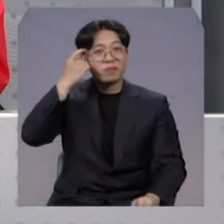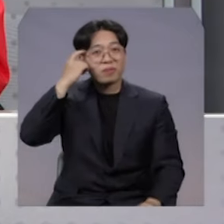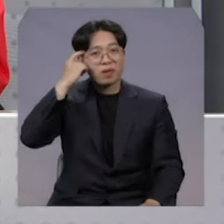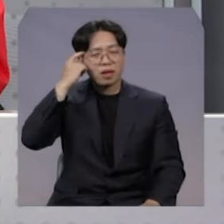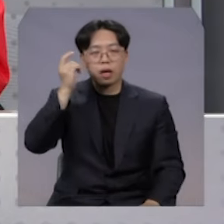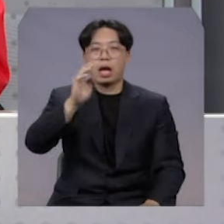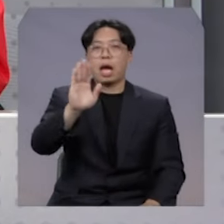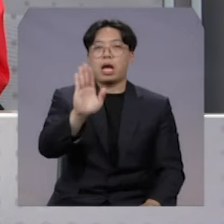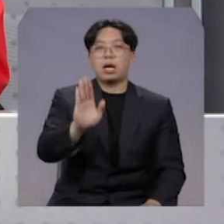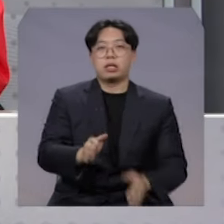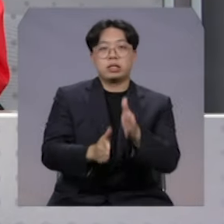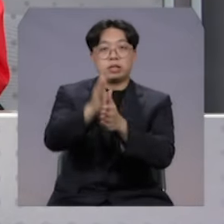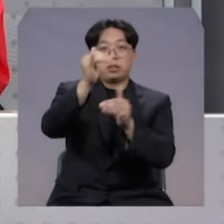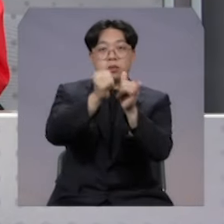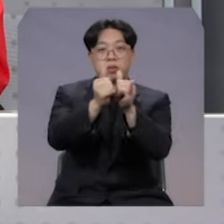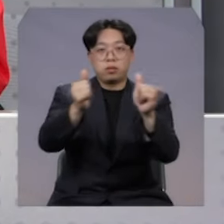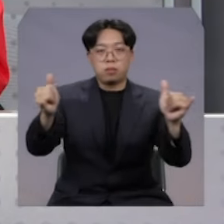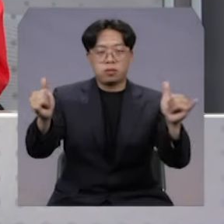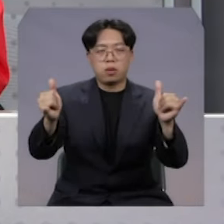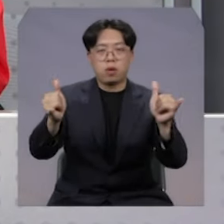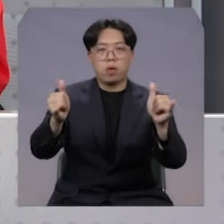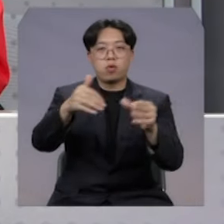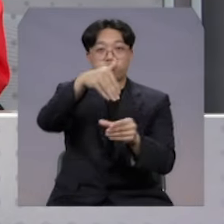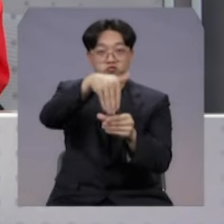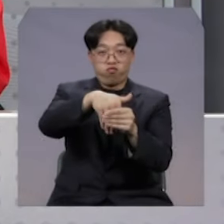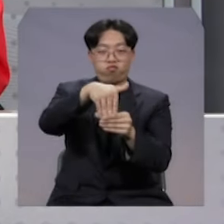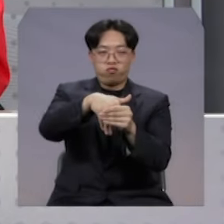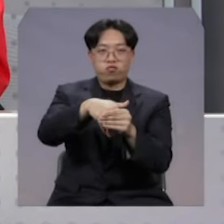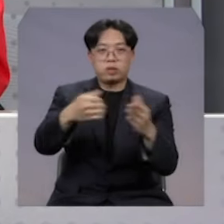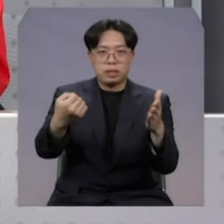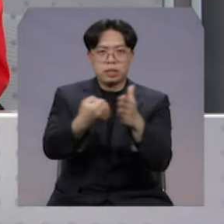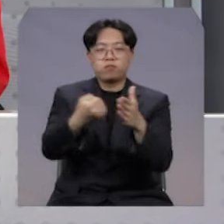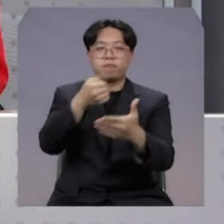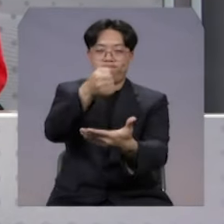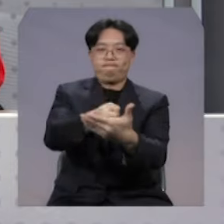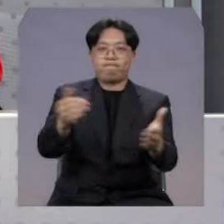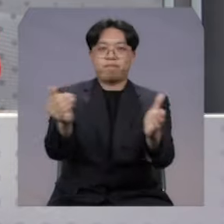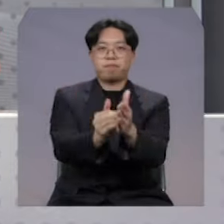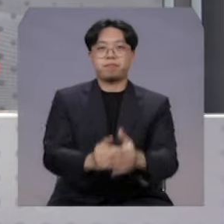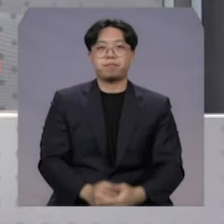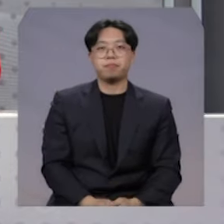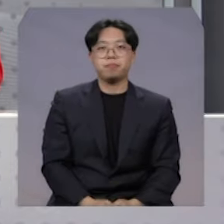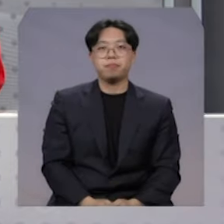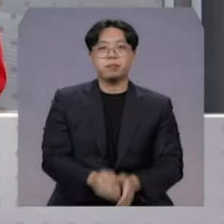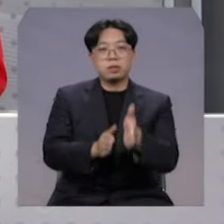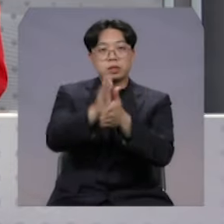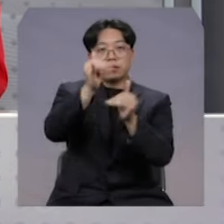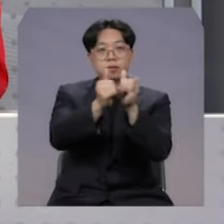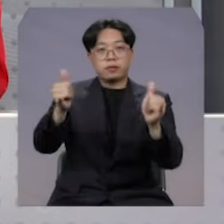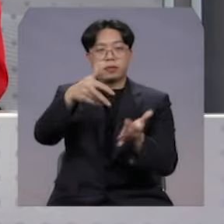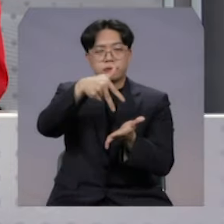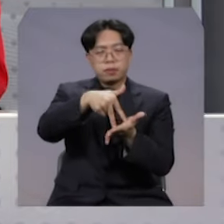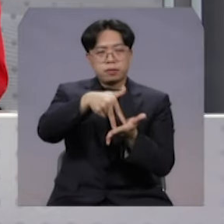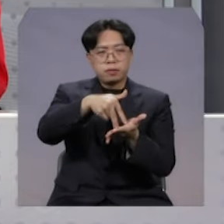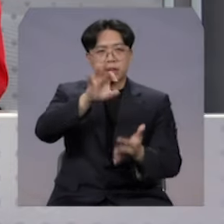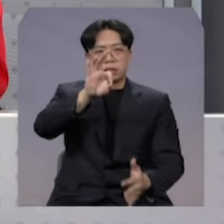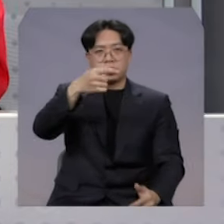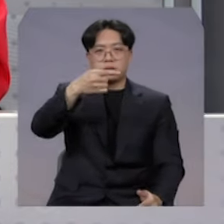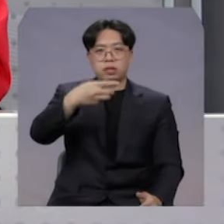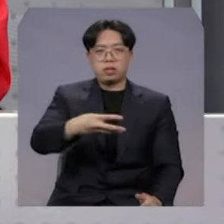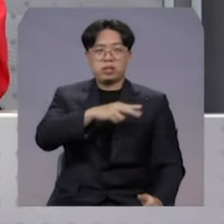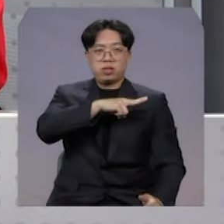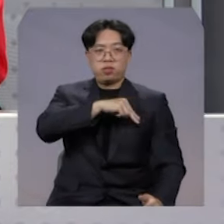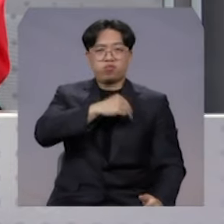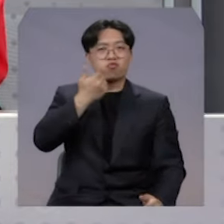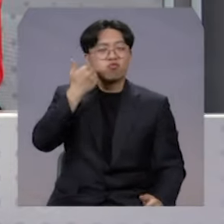광명 시민들이 선택해 주실 수밖에 없는 거라고 생각합니다. 광명 시민들이 생각하시기에 광명을의 국회의원 후보로 아니,